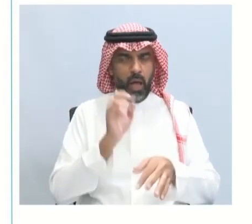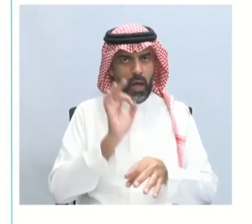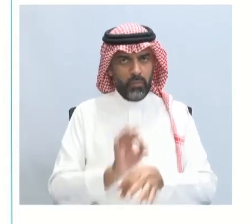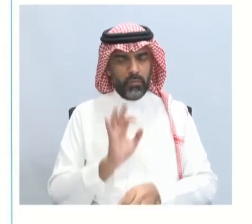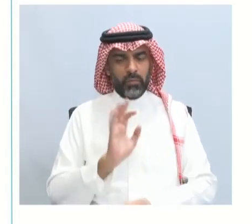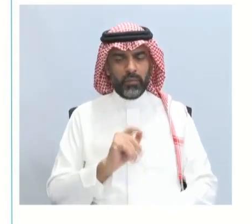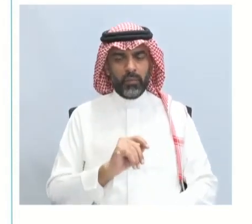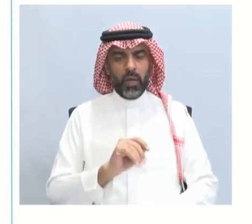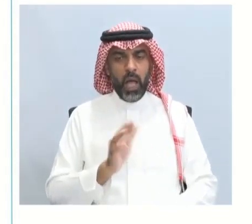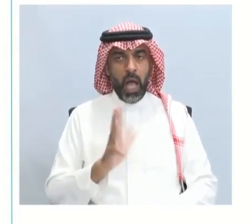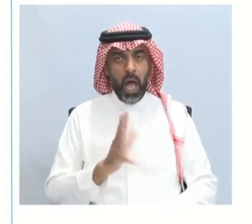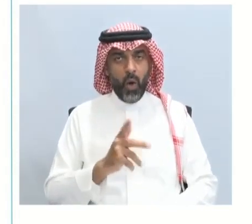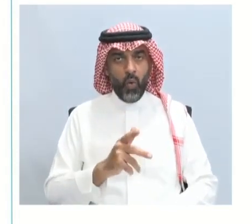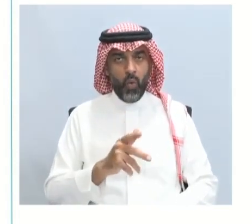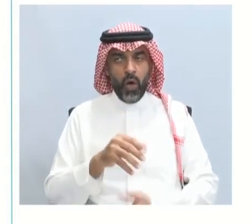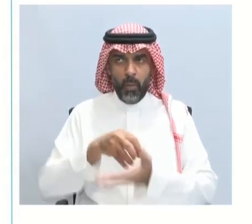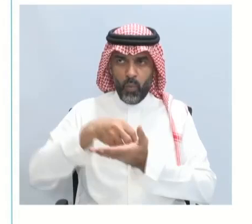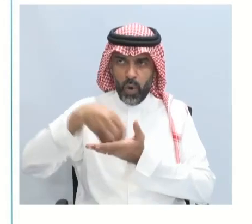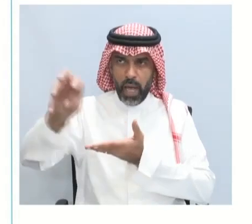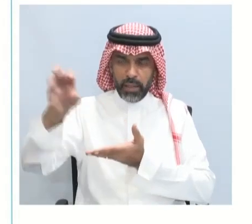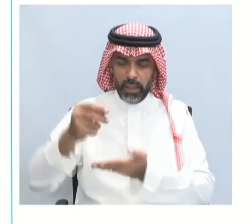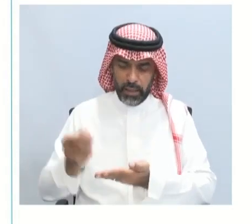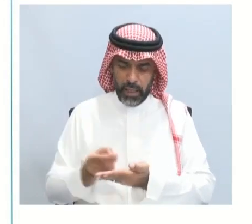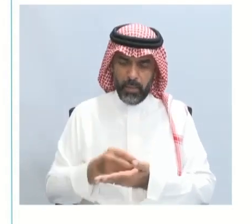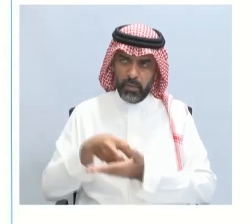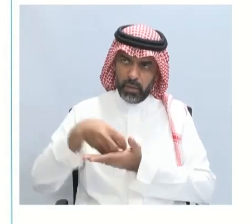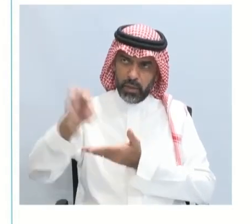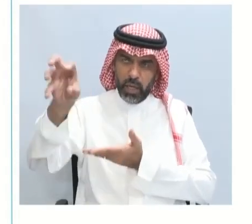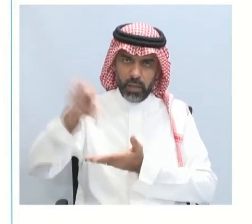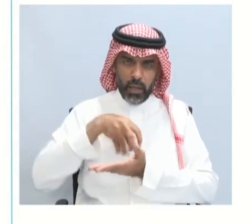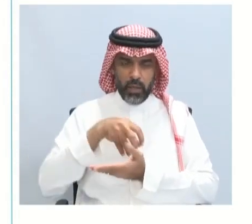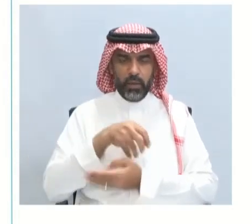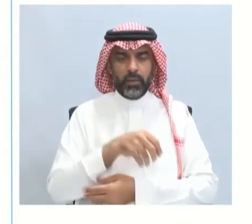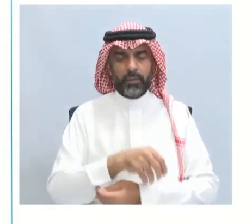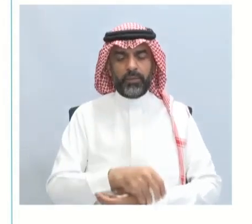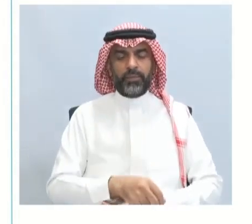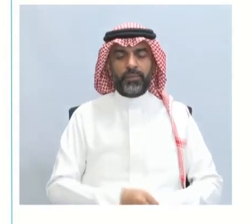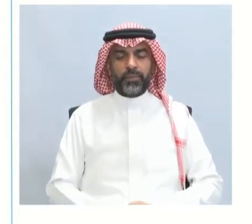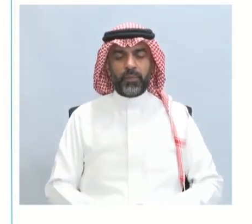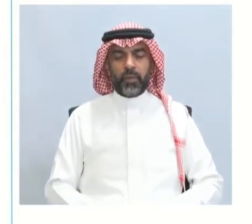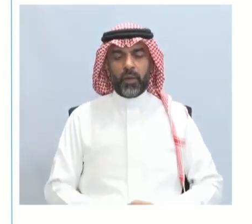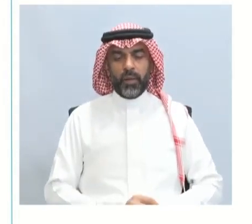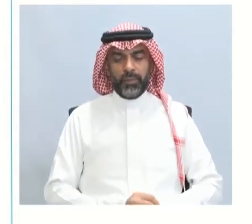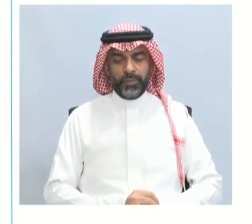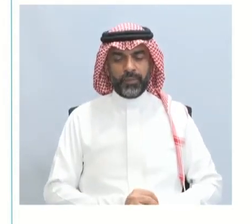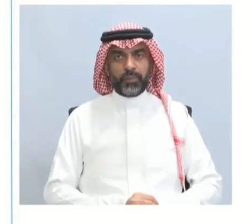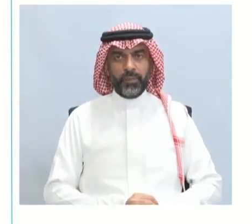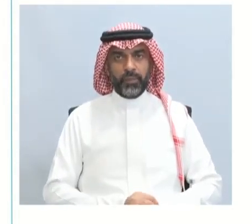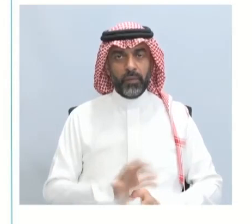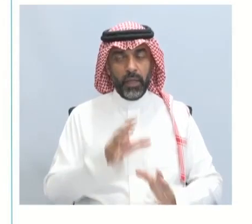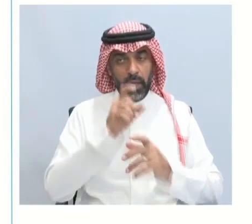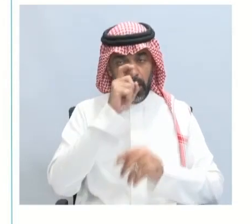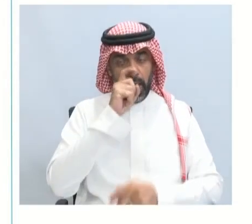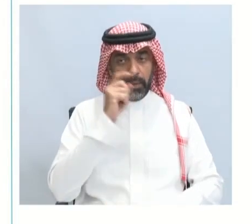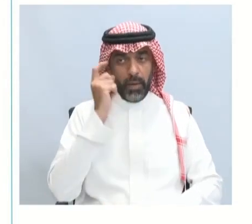لديك مراسلات كتابيه معهم ايضا حينما تفهم طبيعه العلاقه ه المدير له تواصل مع الجهات الخارجيه اذا تعرف